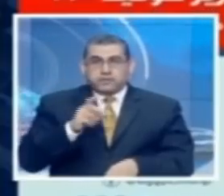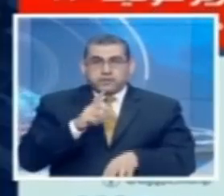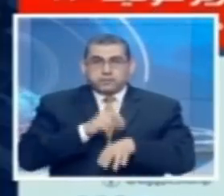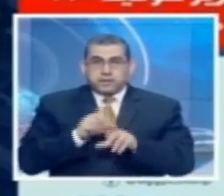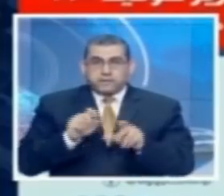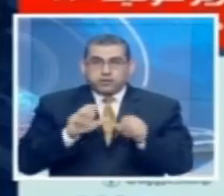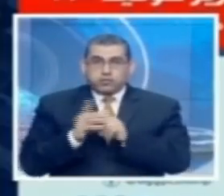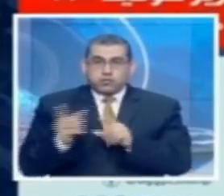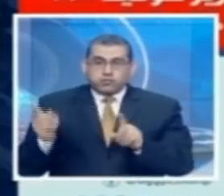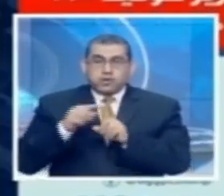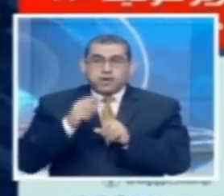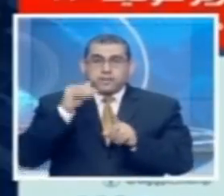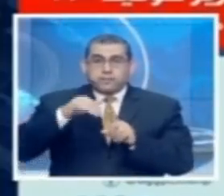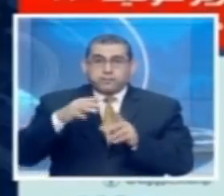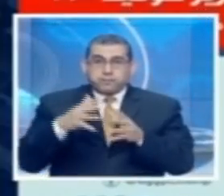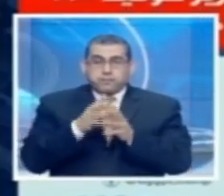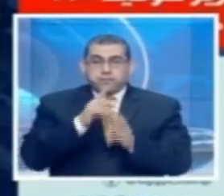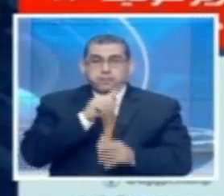244,520، من ضمنهم